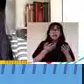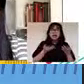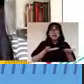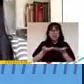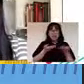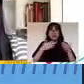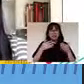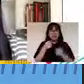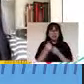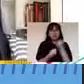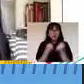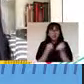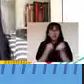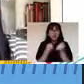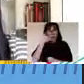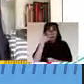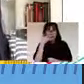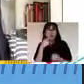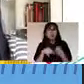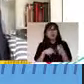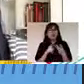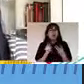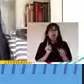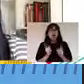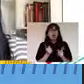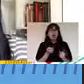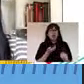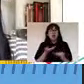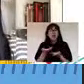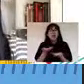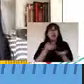publik, kita juga diminta untuk memberikan data, nah sejauh mana